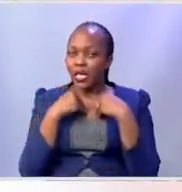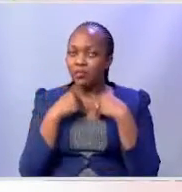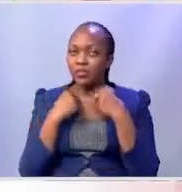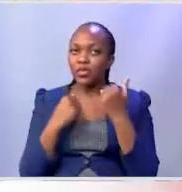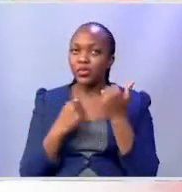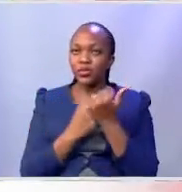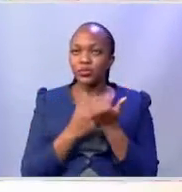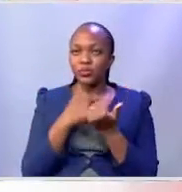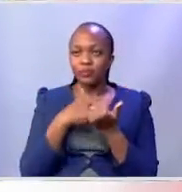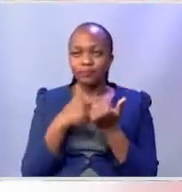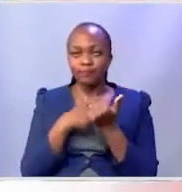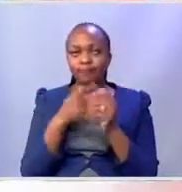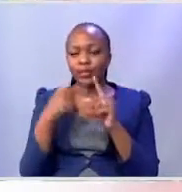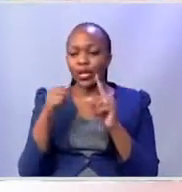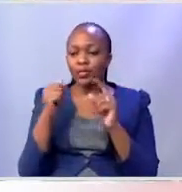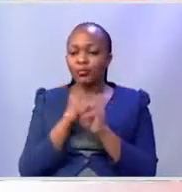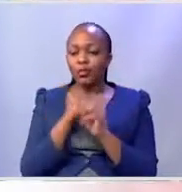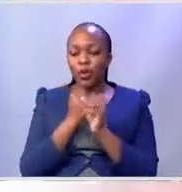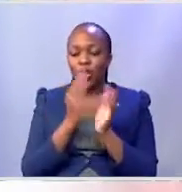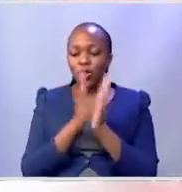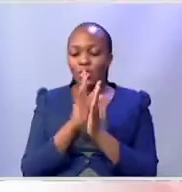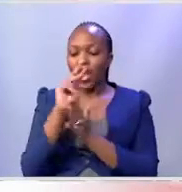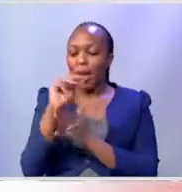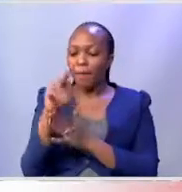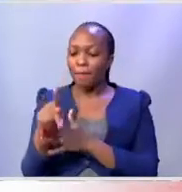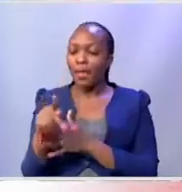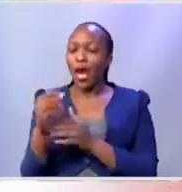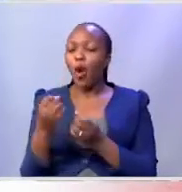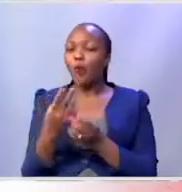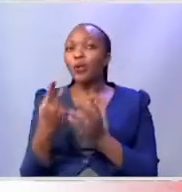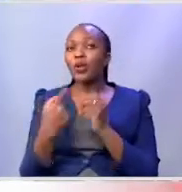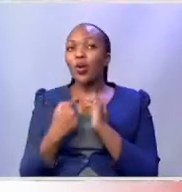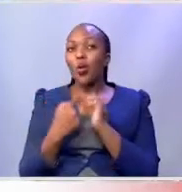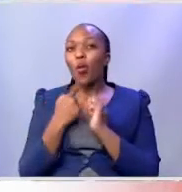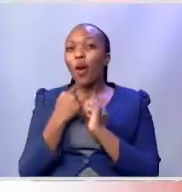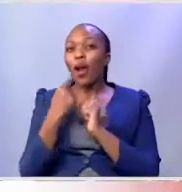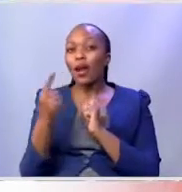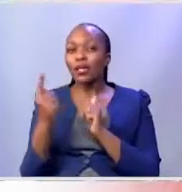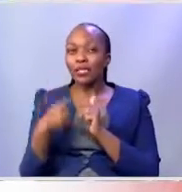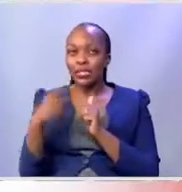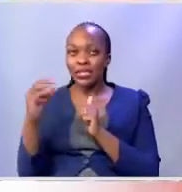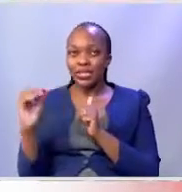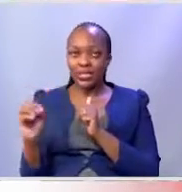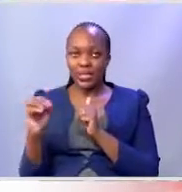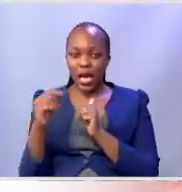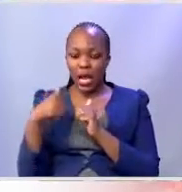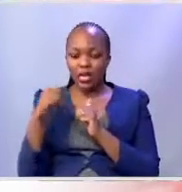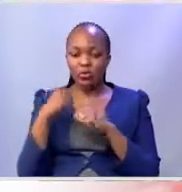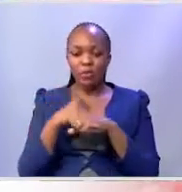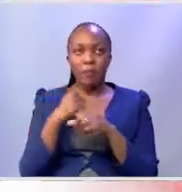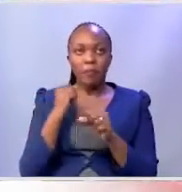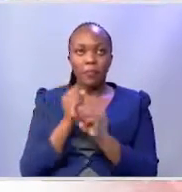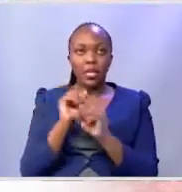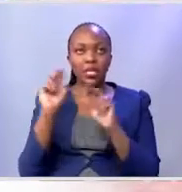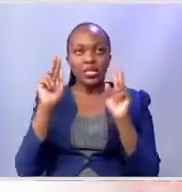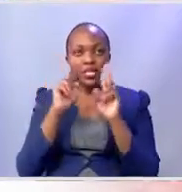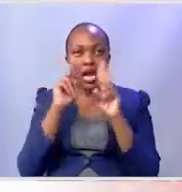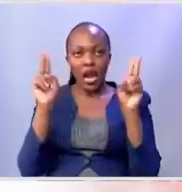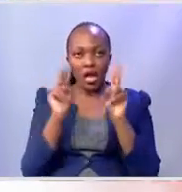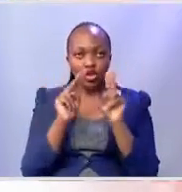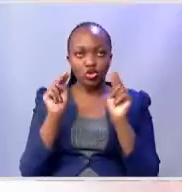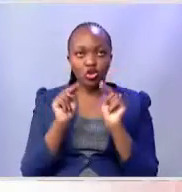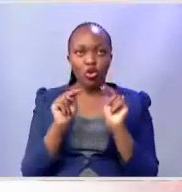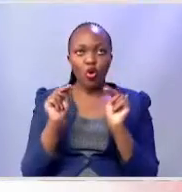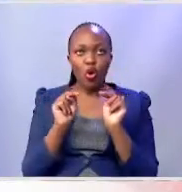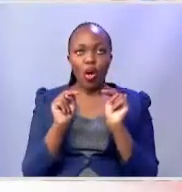wabunge wengine 160 wa Kenya na tumeunda chama ya kitaifa ambayo inaunganisha